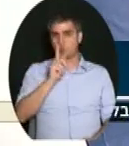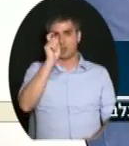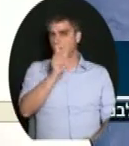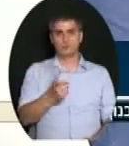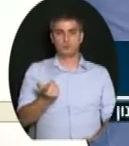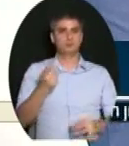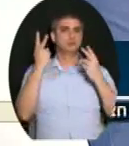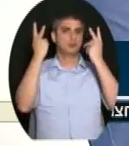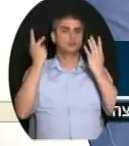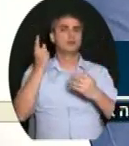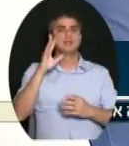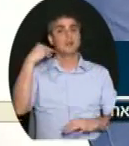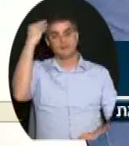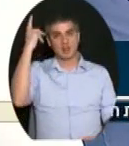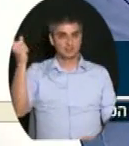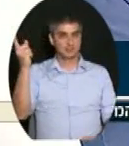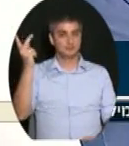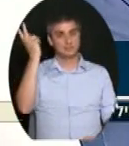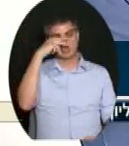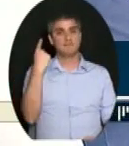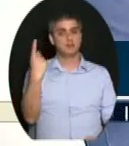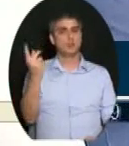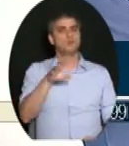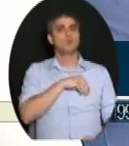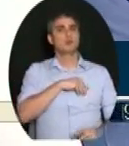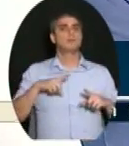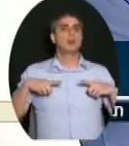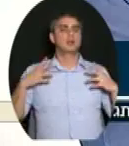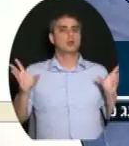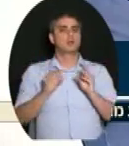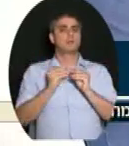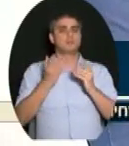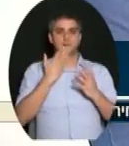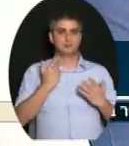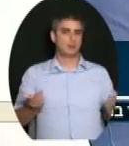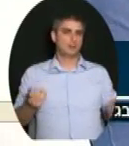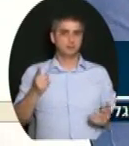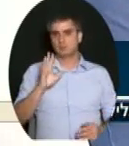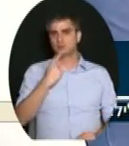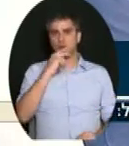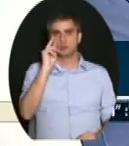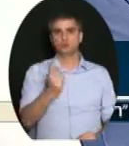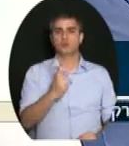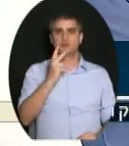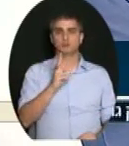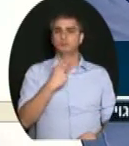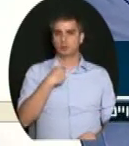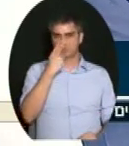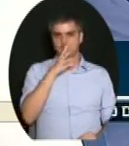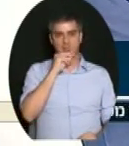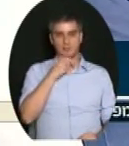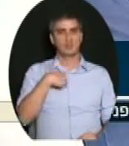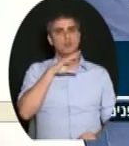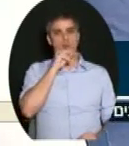הדמות שחשובה, אלא אם הפלסטינים הגיעו להבנה שהם מוכנים לחיות במחיצתה של מדינת ישראל. זה מה שהוא חוזר ואומר. מה שאני מנסה לדבר,